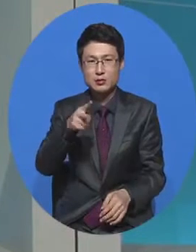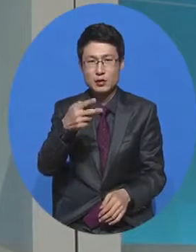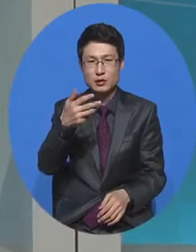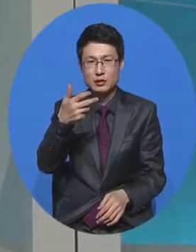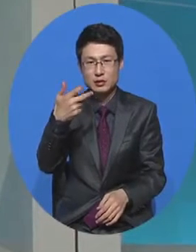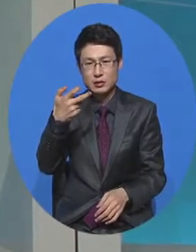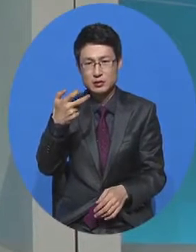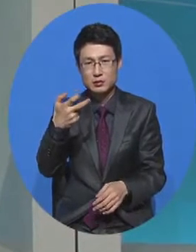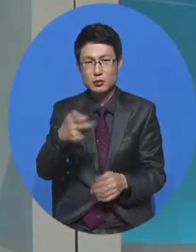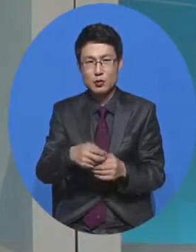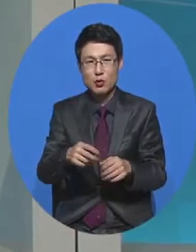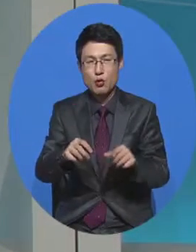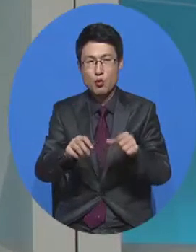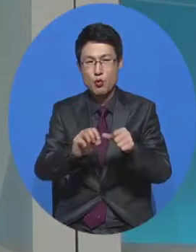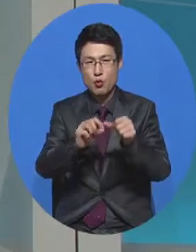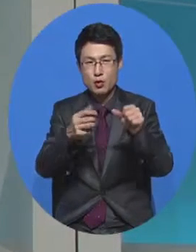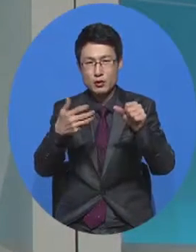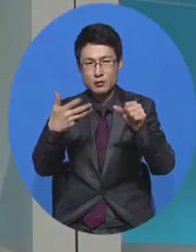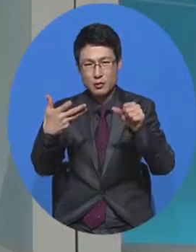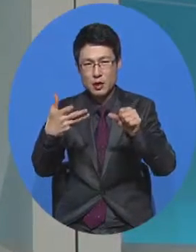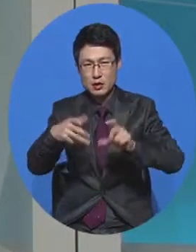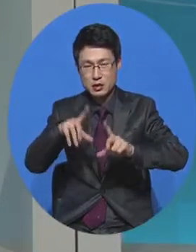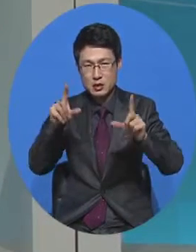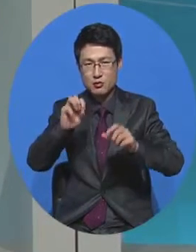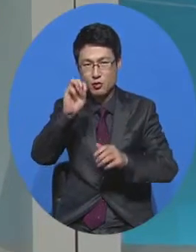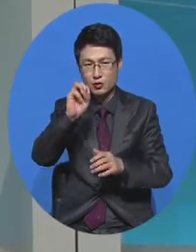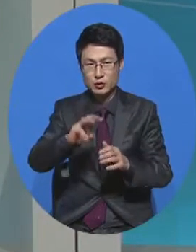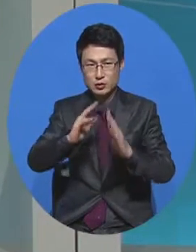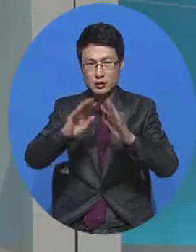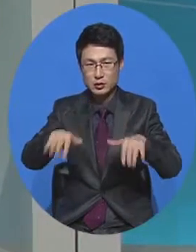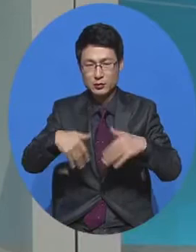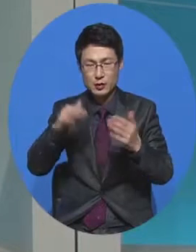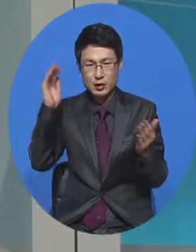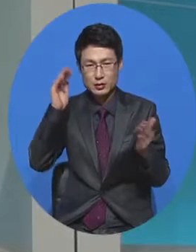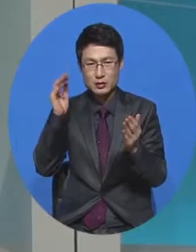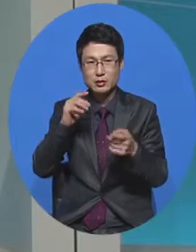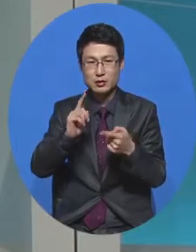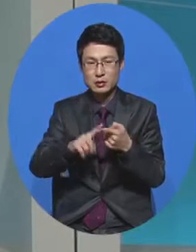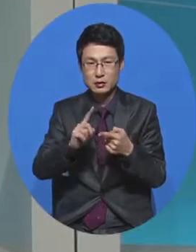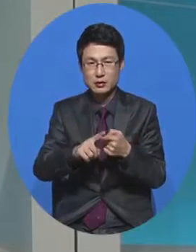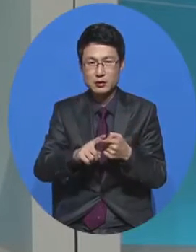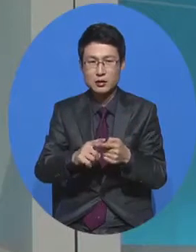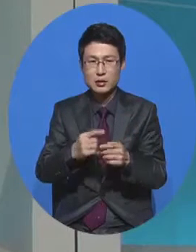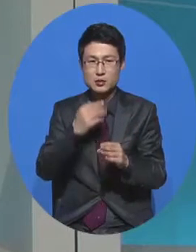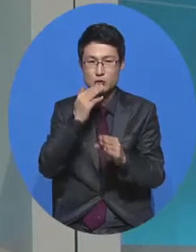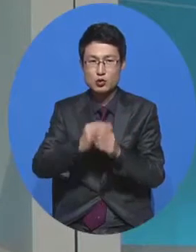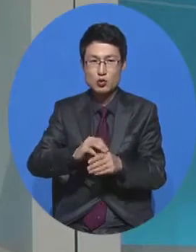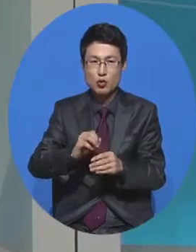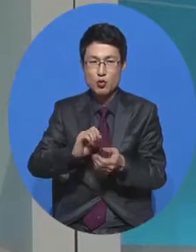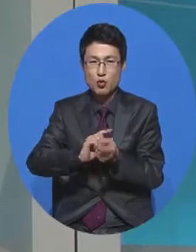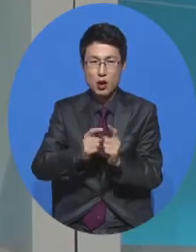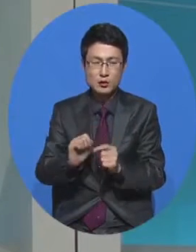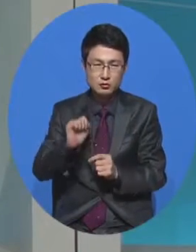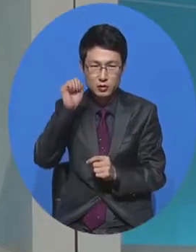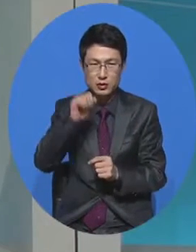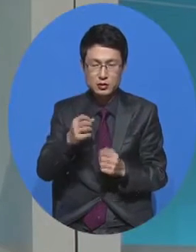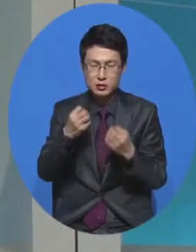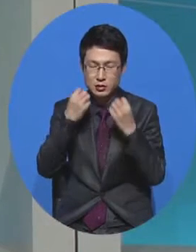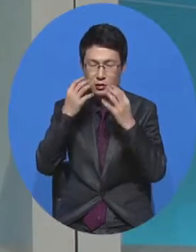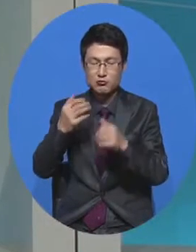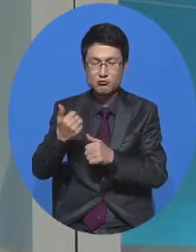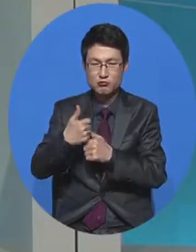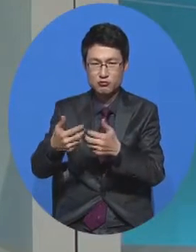국정교과서 5 5월 18일 광주에서 전남대 생들의 주도로 민주화 시위가 일어났다 친구는